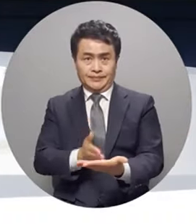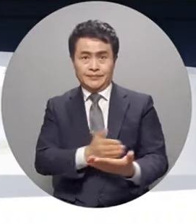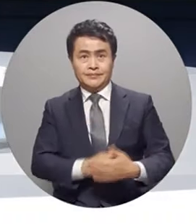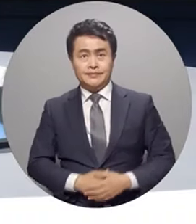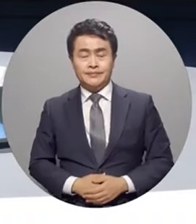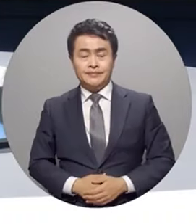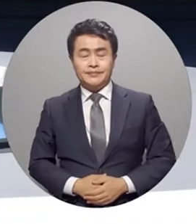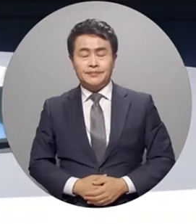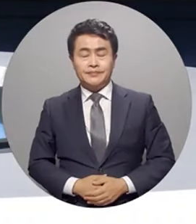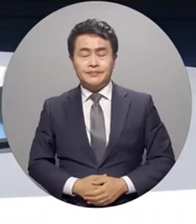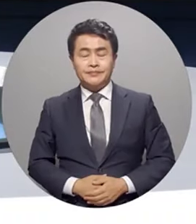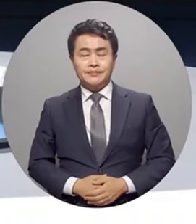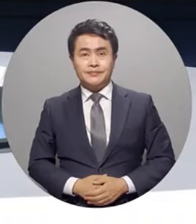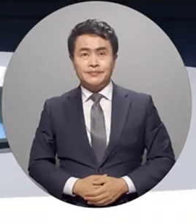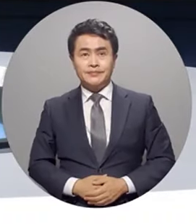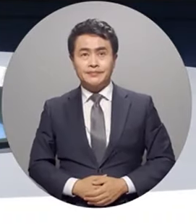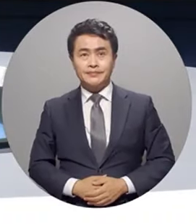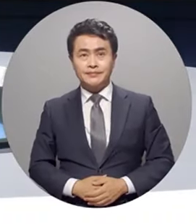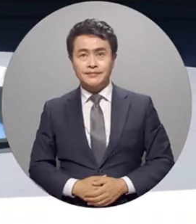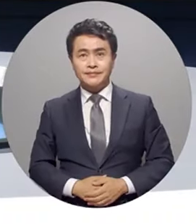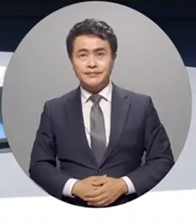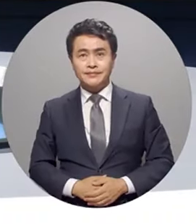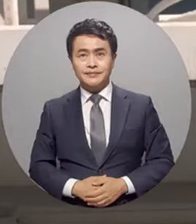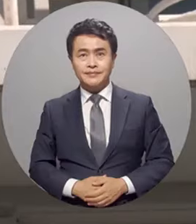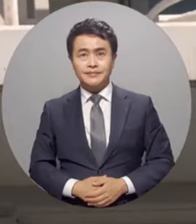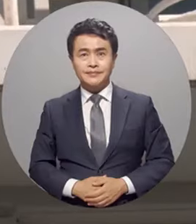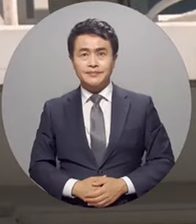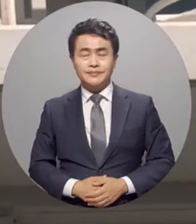사고 백승호 기자가 보도합니다.